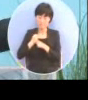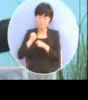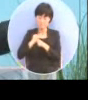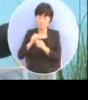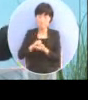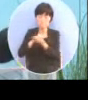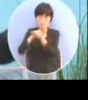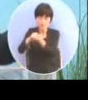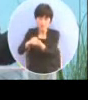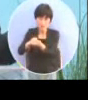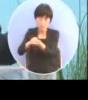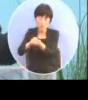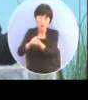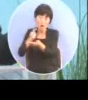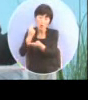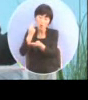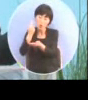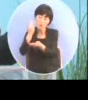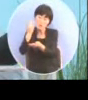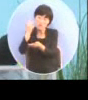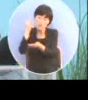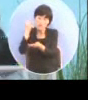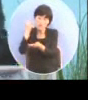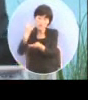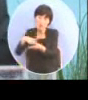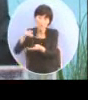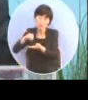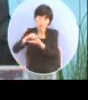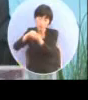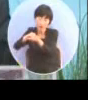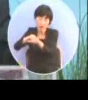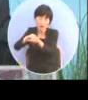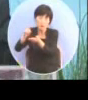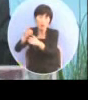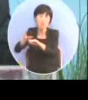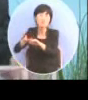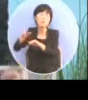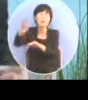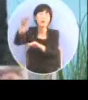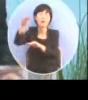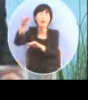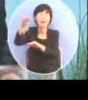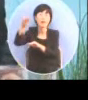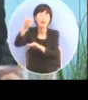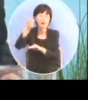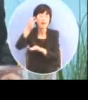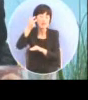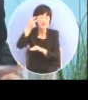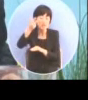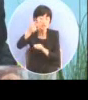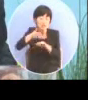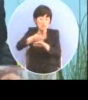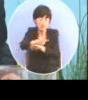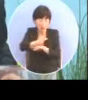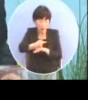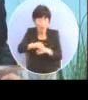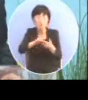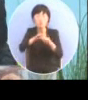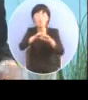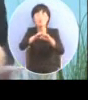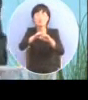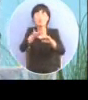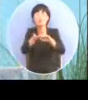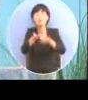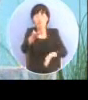đội đó thì những người mà nhập ngũ trước một tuần thì người đó gọi là tiền bối, những người đi trước. 몇 주 늦게 온 아이가 후배라니까. Còn những người mà vào sau 1-2 tuần thì gọi là